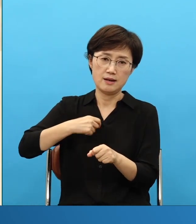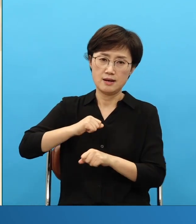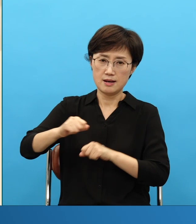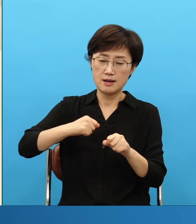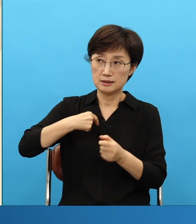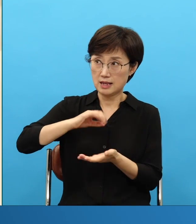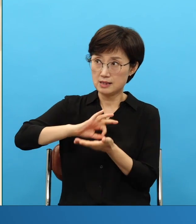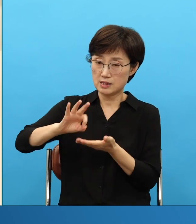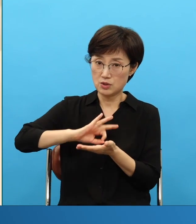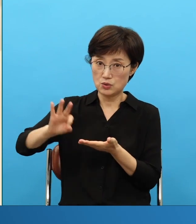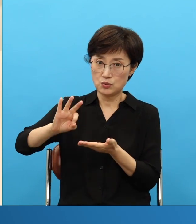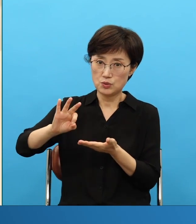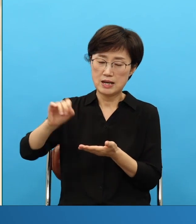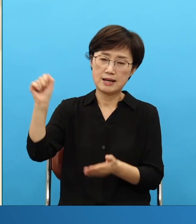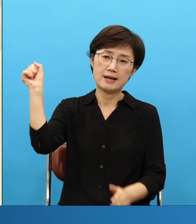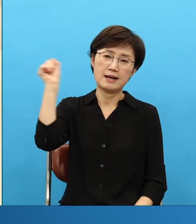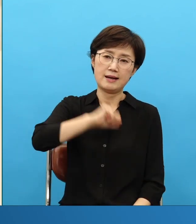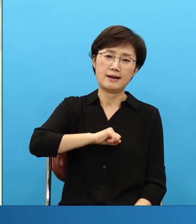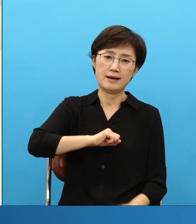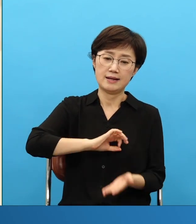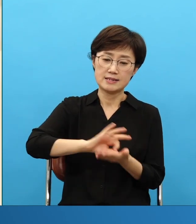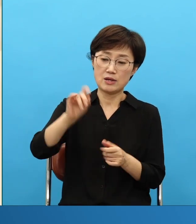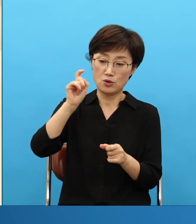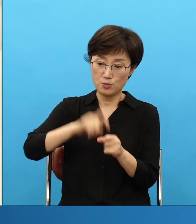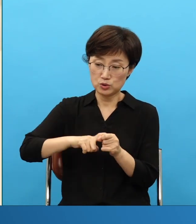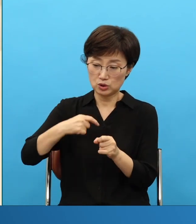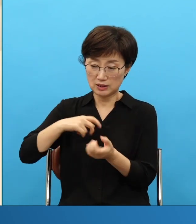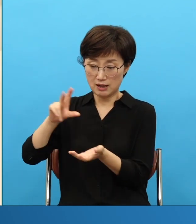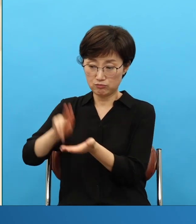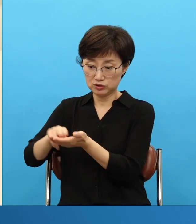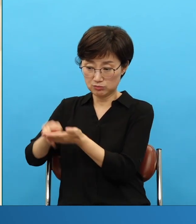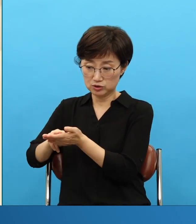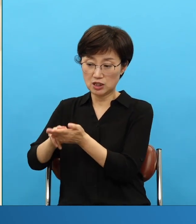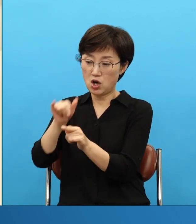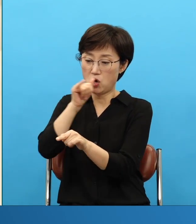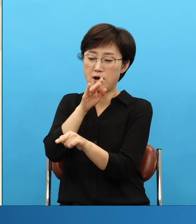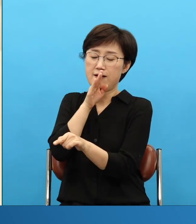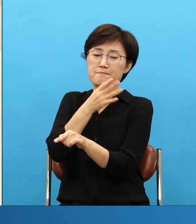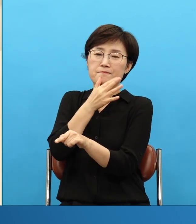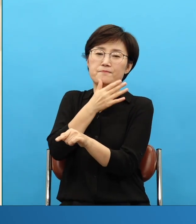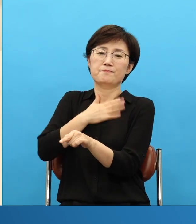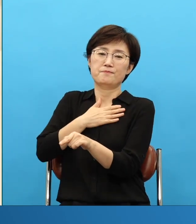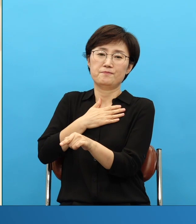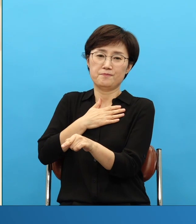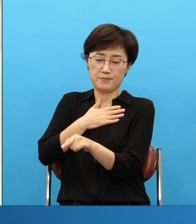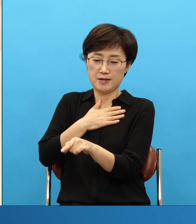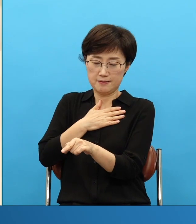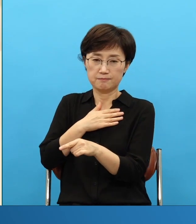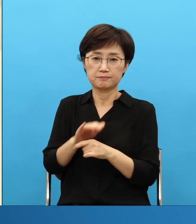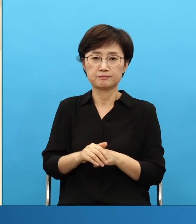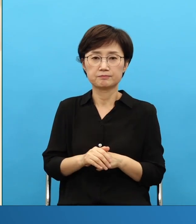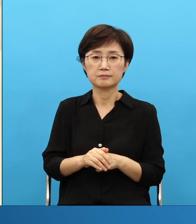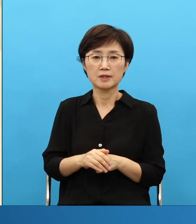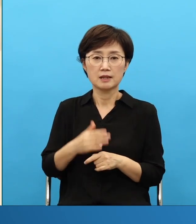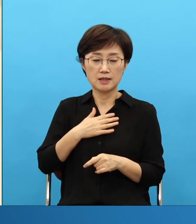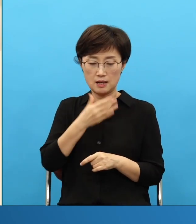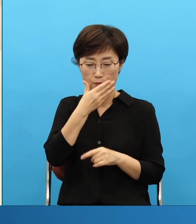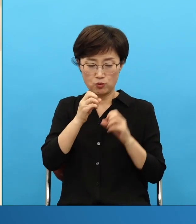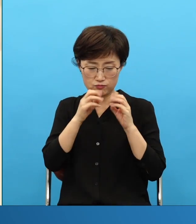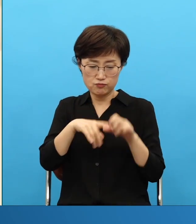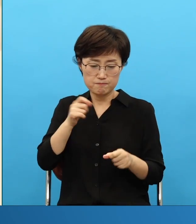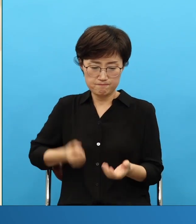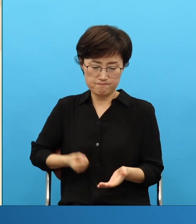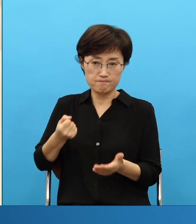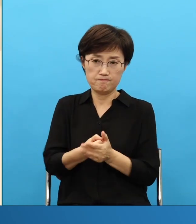하나님께서 쓰시려는 그 진짜 문제와 계획에 도전하는 절대망대로 다시 한번 하나님